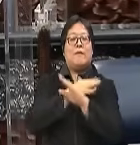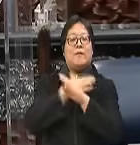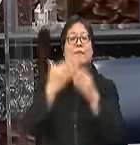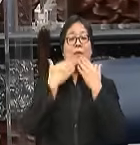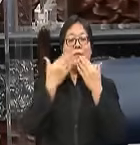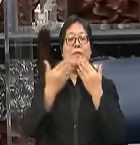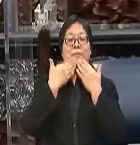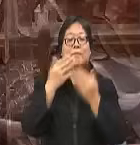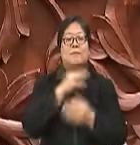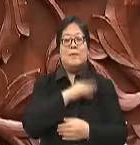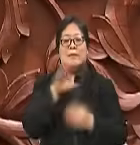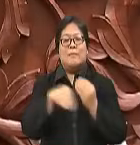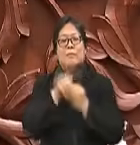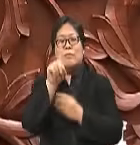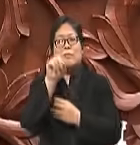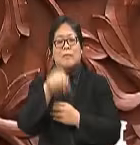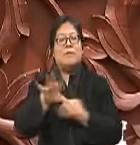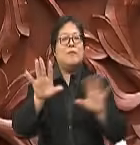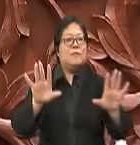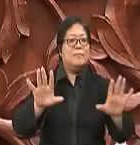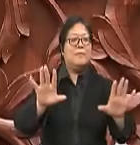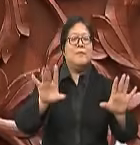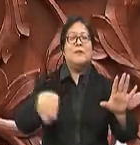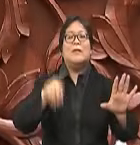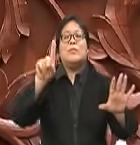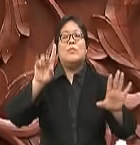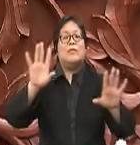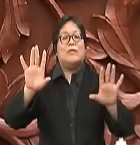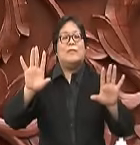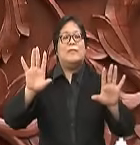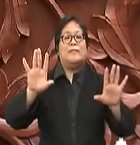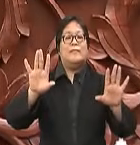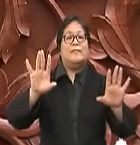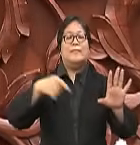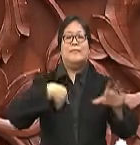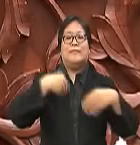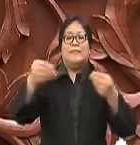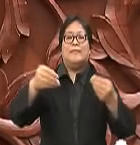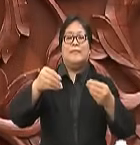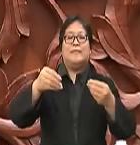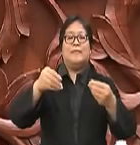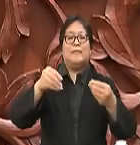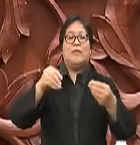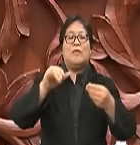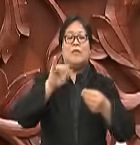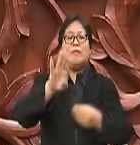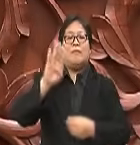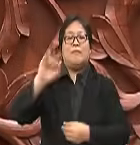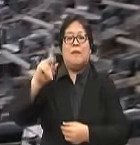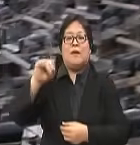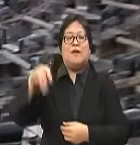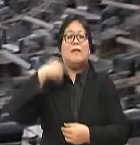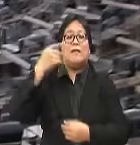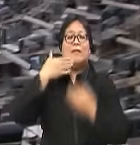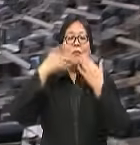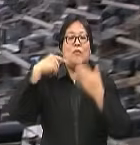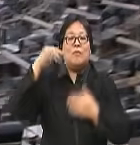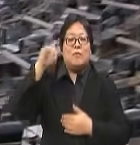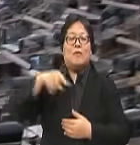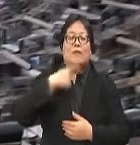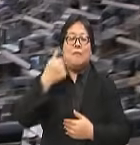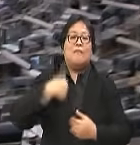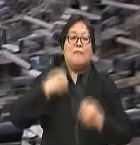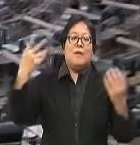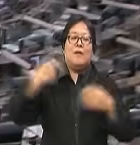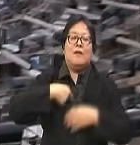resep Crescent Trio ditambah satuan saya bagi tambah salah satu ini kepada yang terhormat Bakrie Church Sebab saya